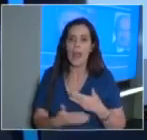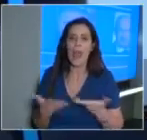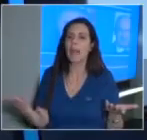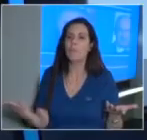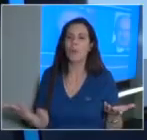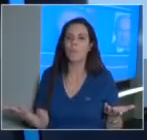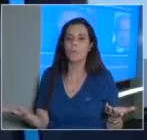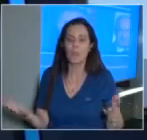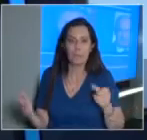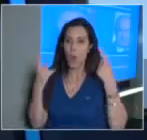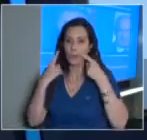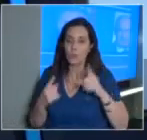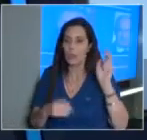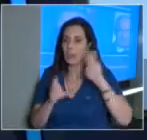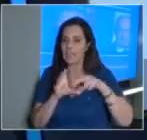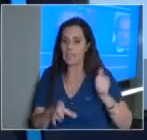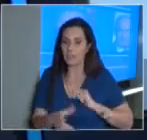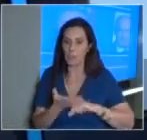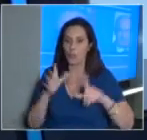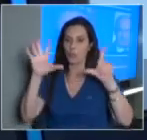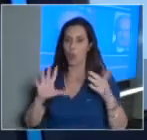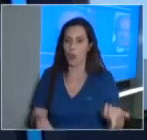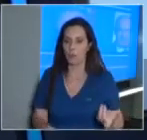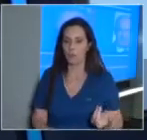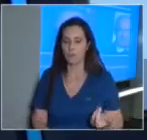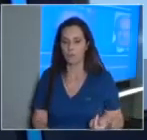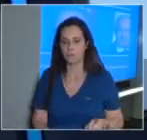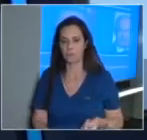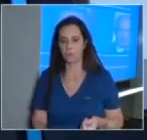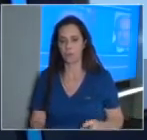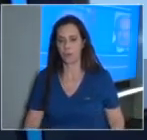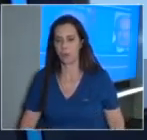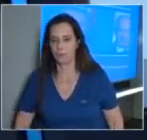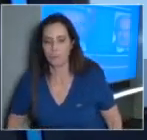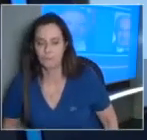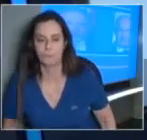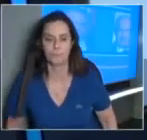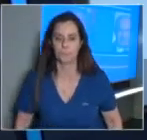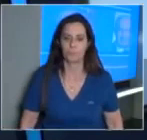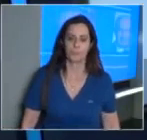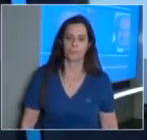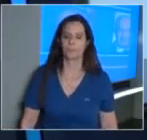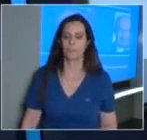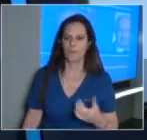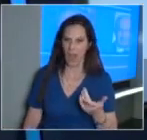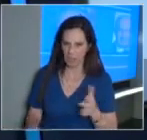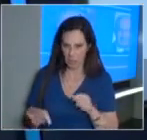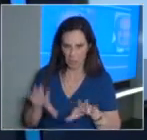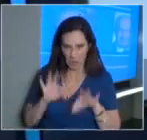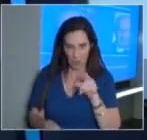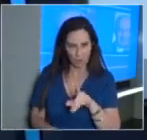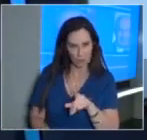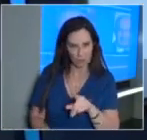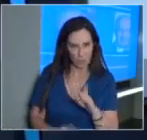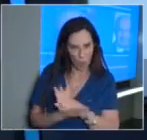פה דרך אחרת, אחרת החרדים יצטרכו להתגייס לצבא בחודש יולי. אבל חבר הכנסת סובה, כשהאופציה כרגע נראית אמיתית על השולחן היא בחירות. אתם